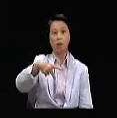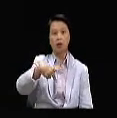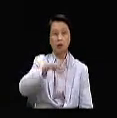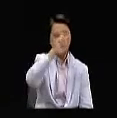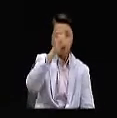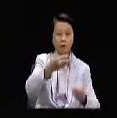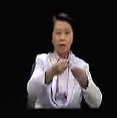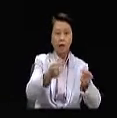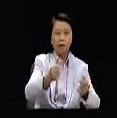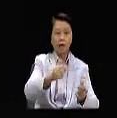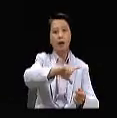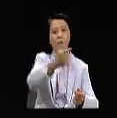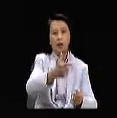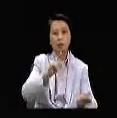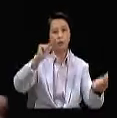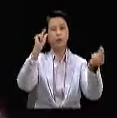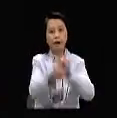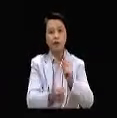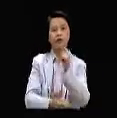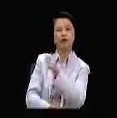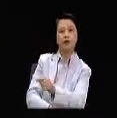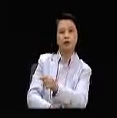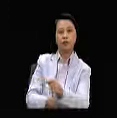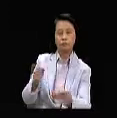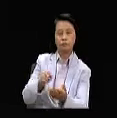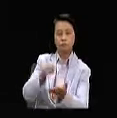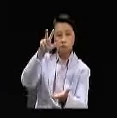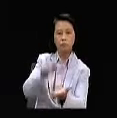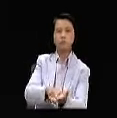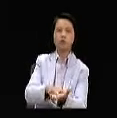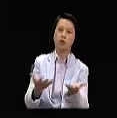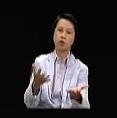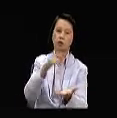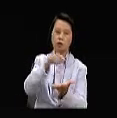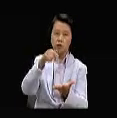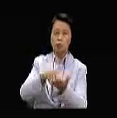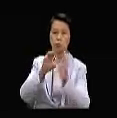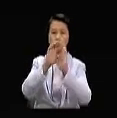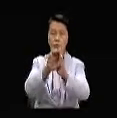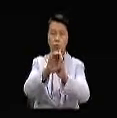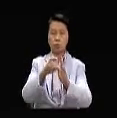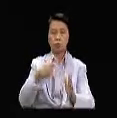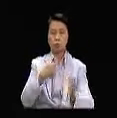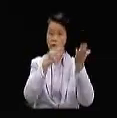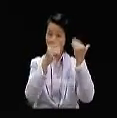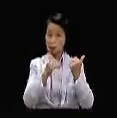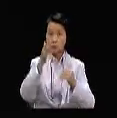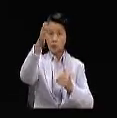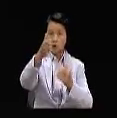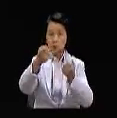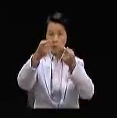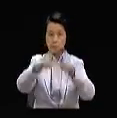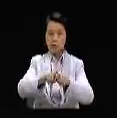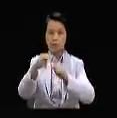tanah yang digunakan di atau tercipta itu dan kita gadget jadi inilah atau contoh yang Nah kita Arab akan berlaku di